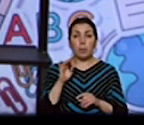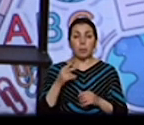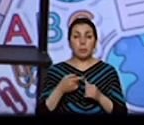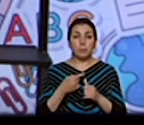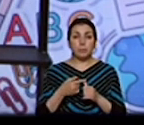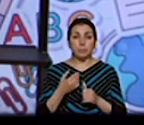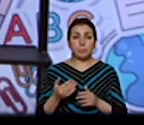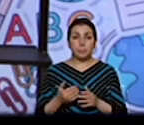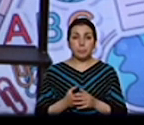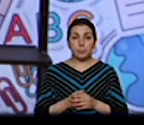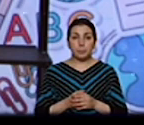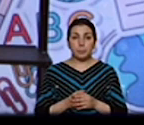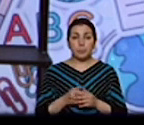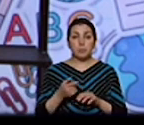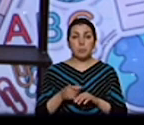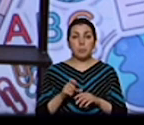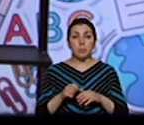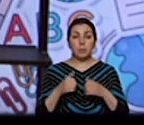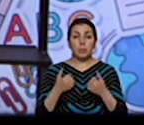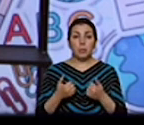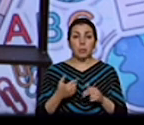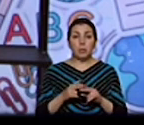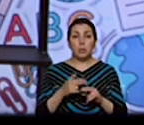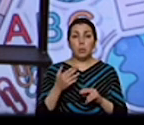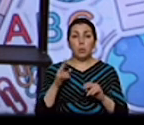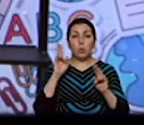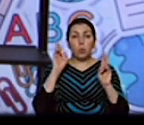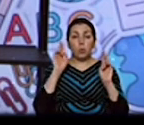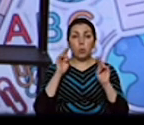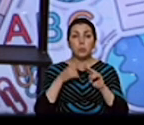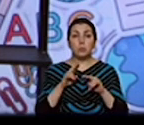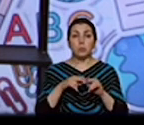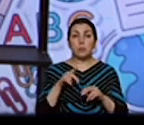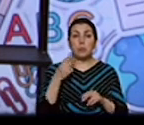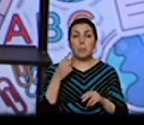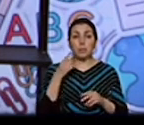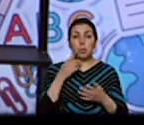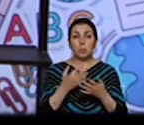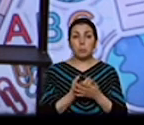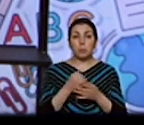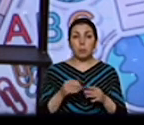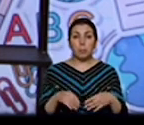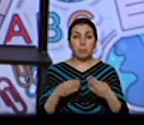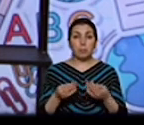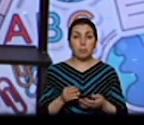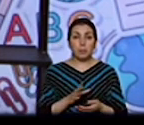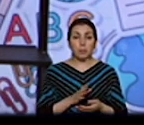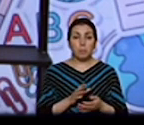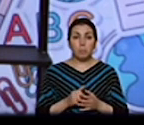ekan. Juda yaxshi. Ana endi quyon voy yana bitta topishmoq beribdi.